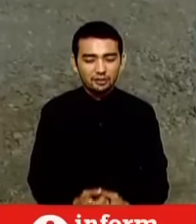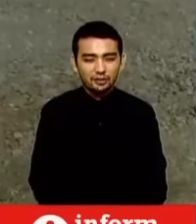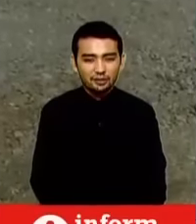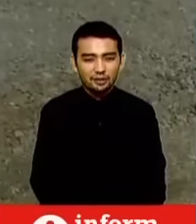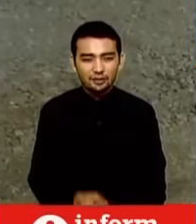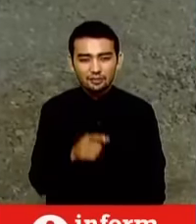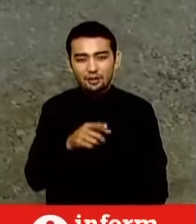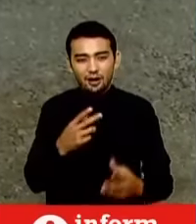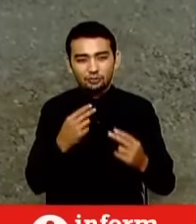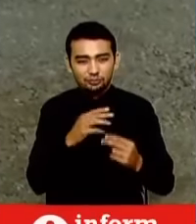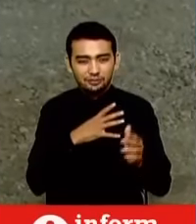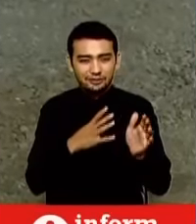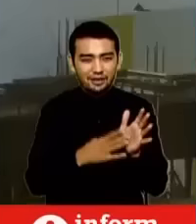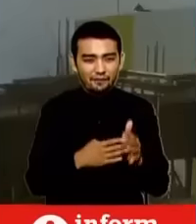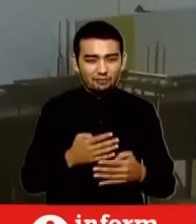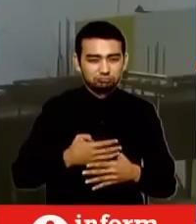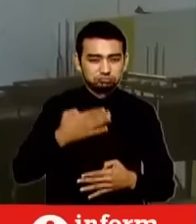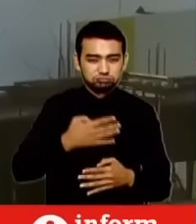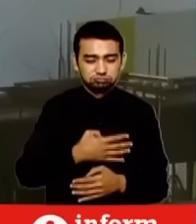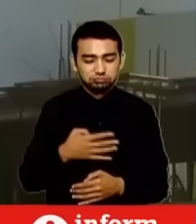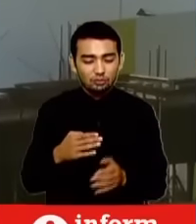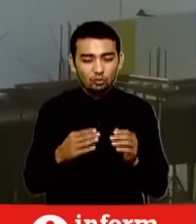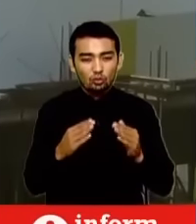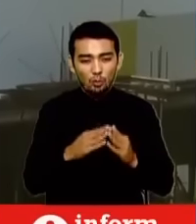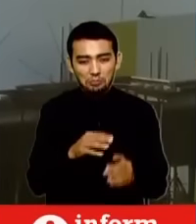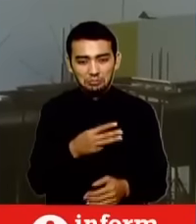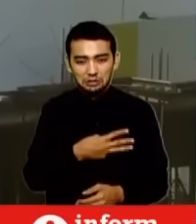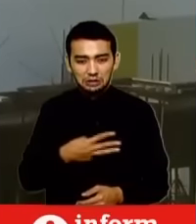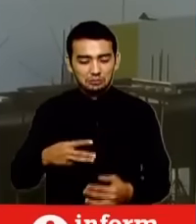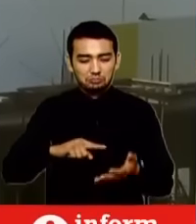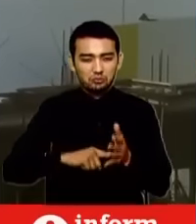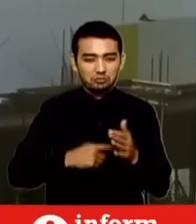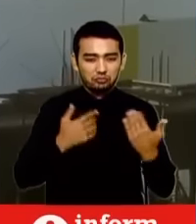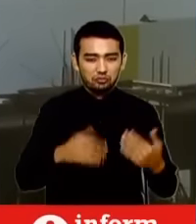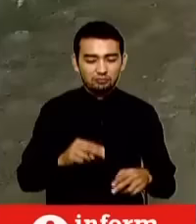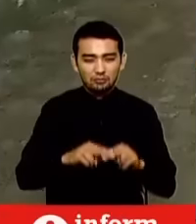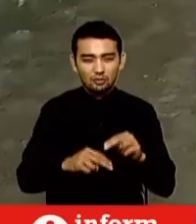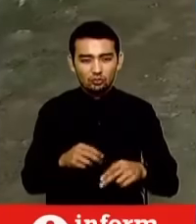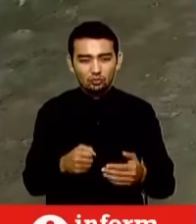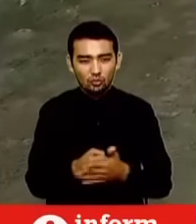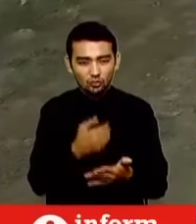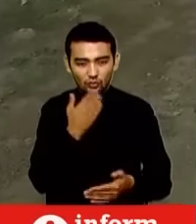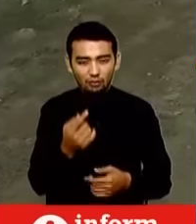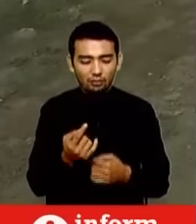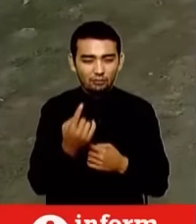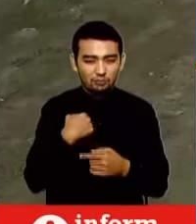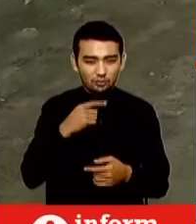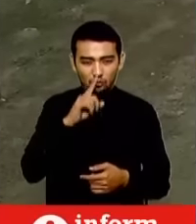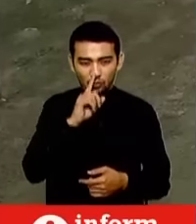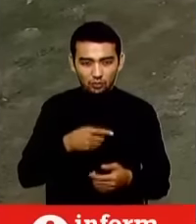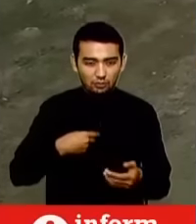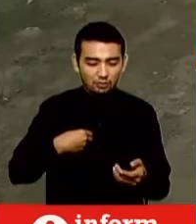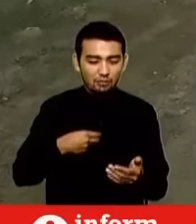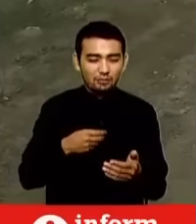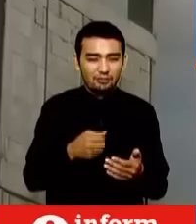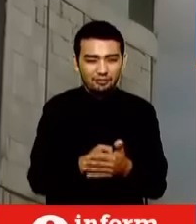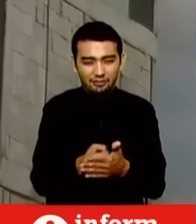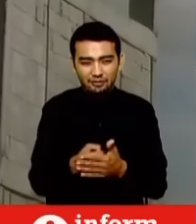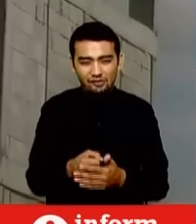Вместо обещанного девятиэтажного дома всего 3 этажа и точка. Обманутые дольщики уже почти год вынуждены обивать пороги